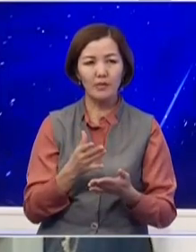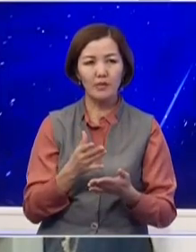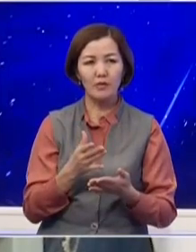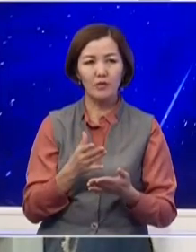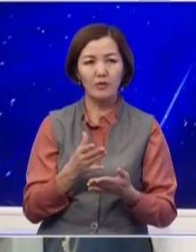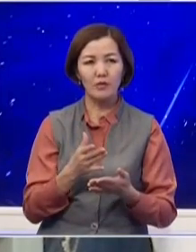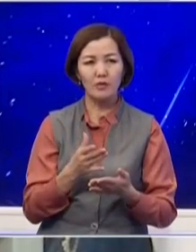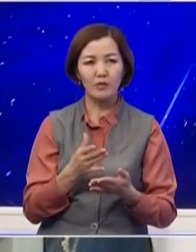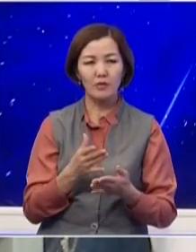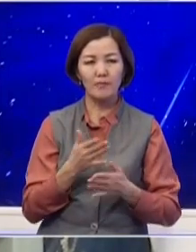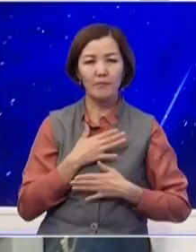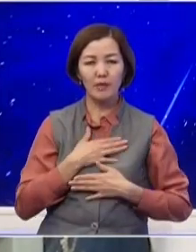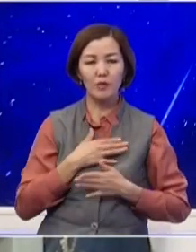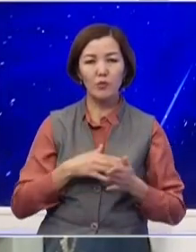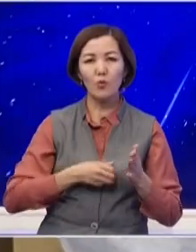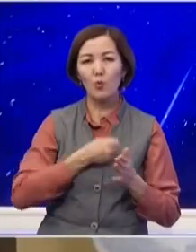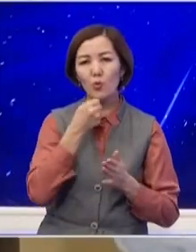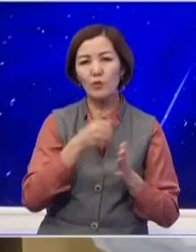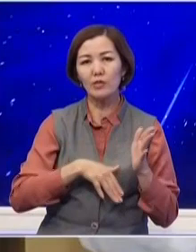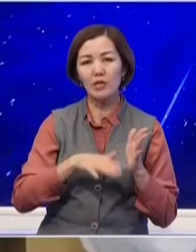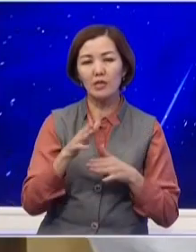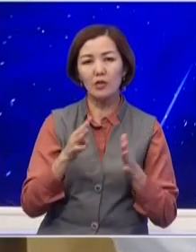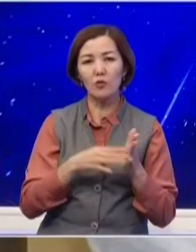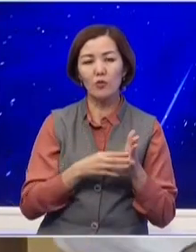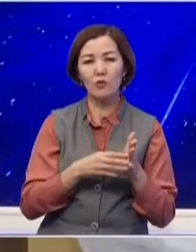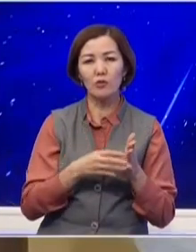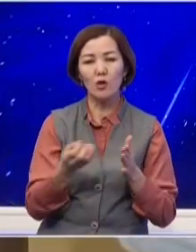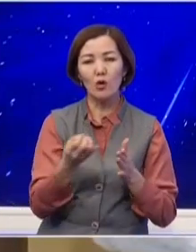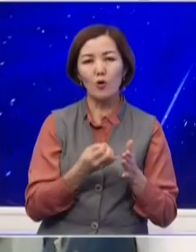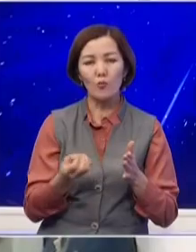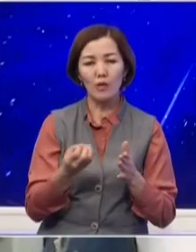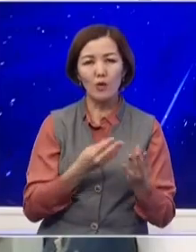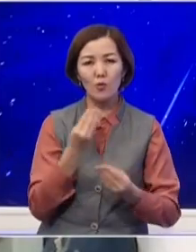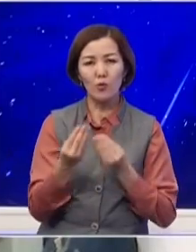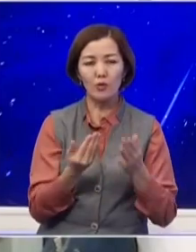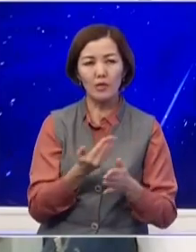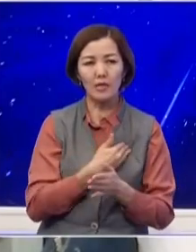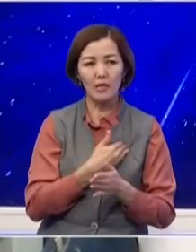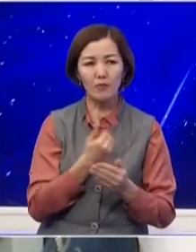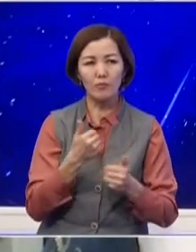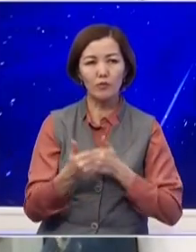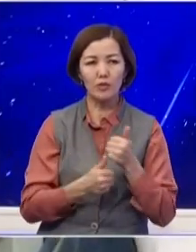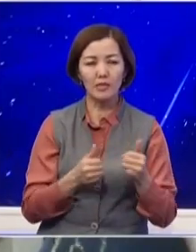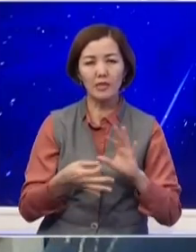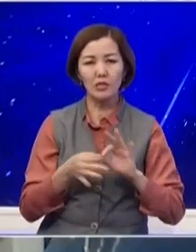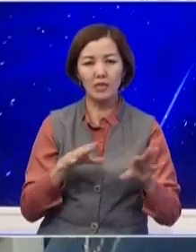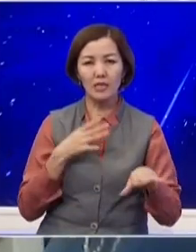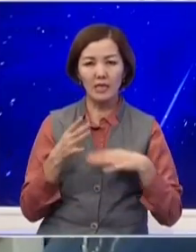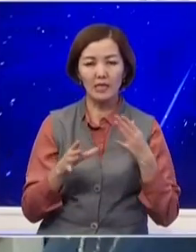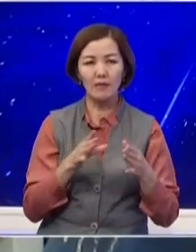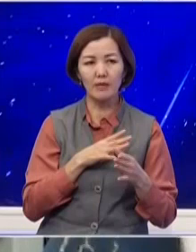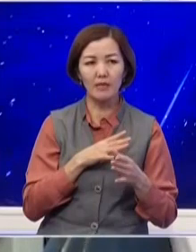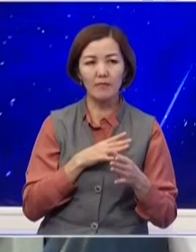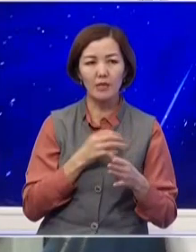Және мен өскенде тоғызқұмалақ жаттықтырушысы болғым келеді. Бүгінгі жарысқа жақсы дайындықпен келдім. Мен